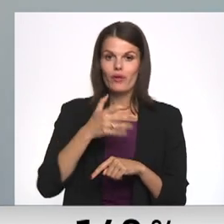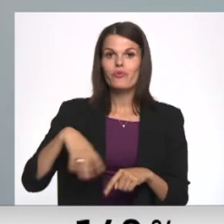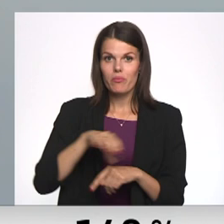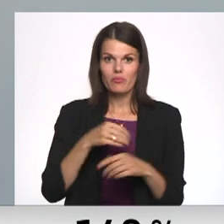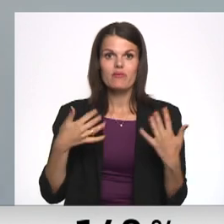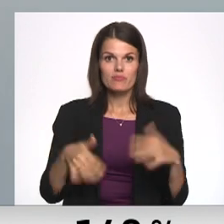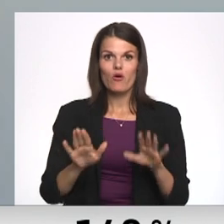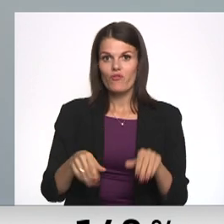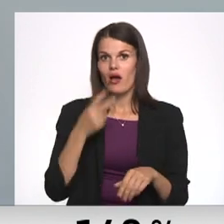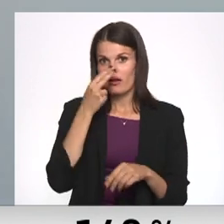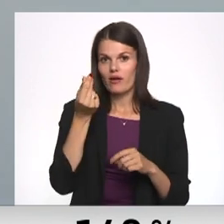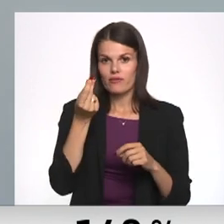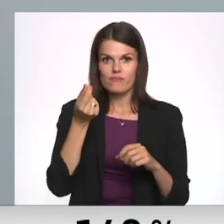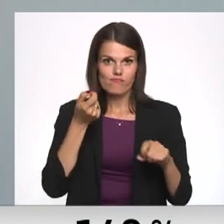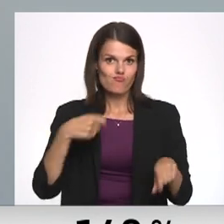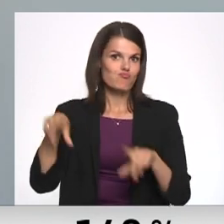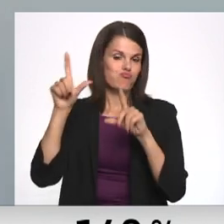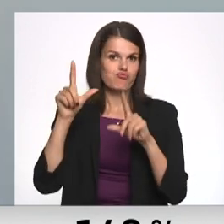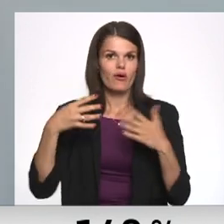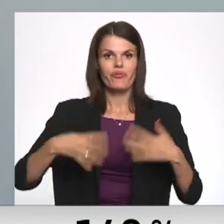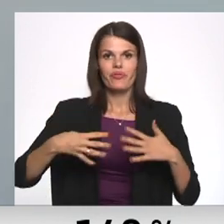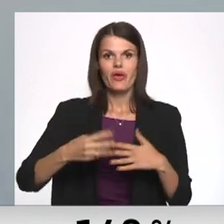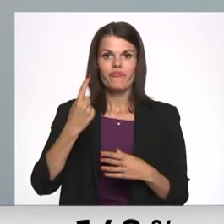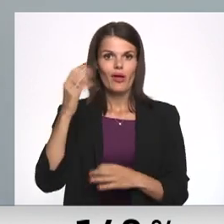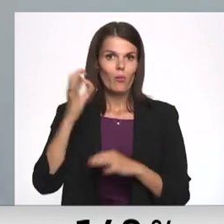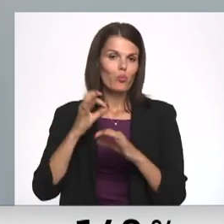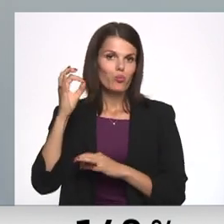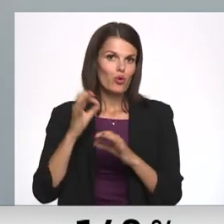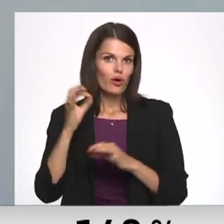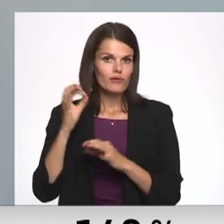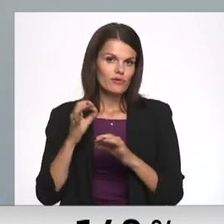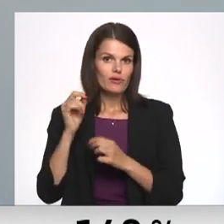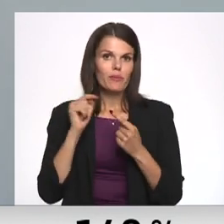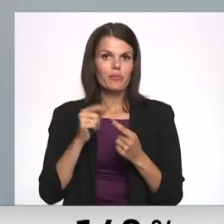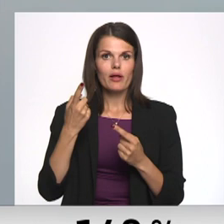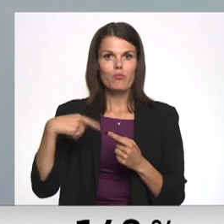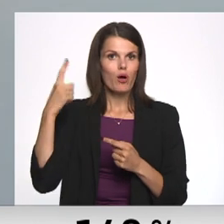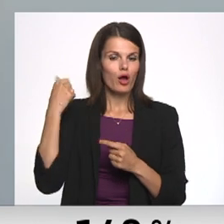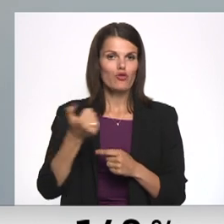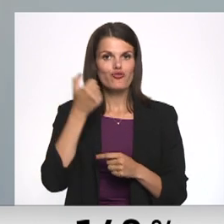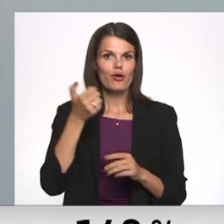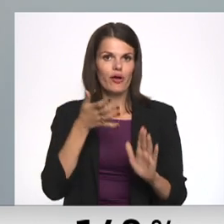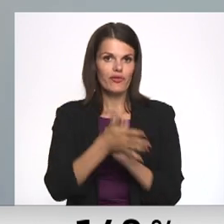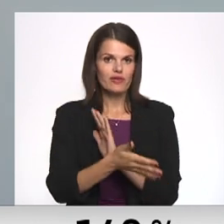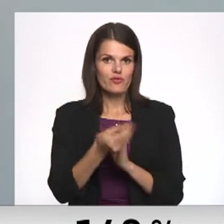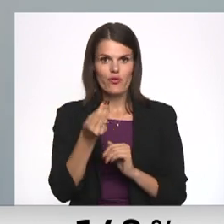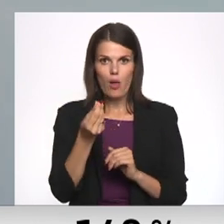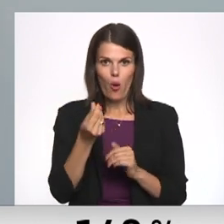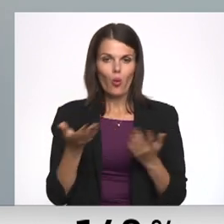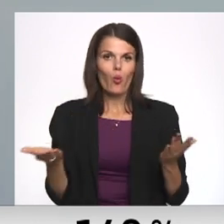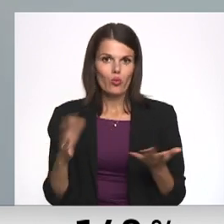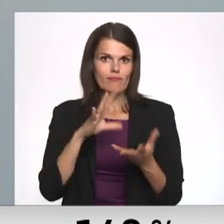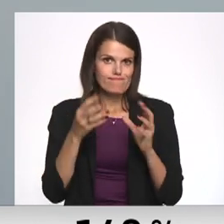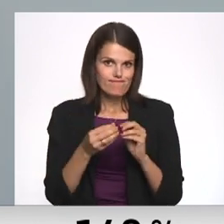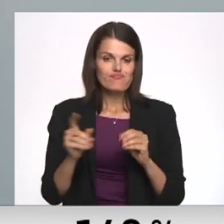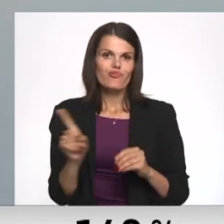to, ka palielinājums šobrīd mums ir 91% jau pret pagājušā gada izlietotiem līdzekļiem. Tā kā apjoms